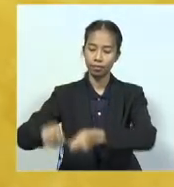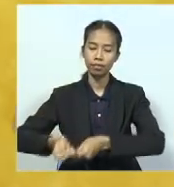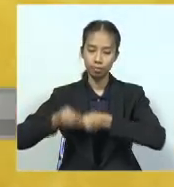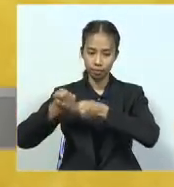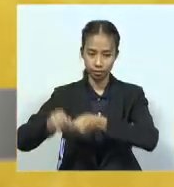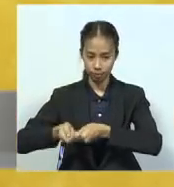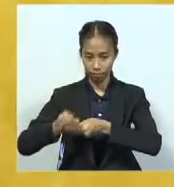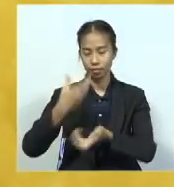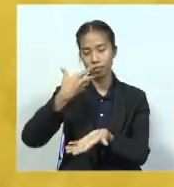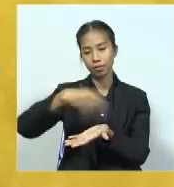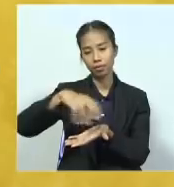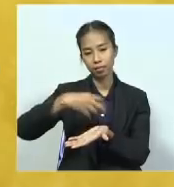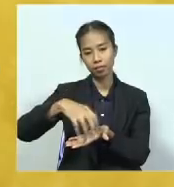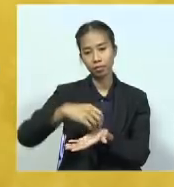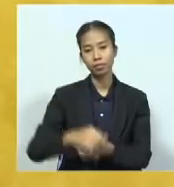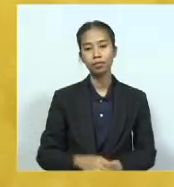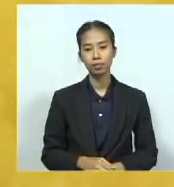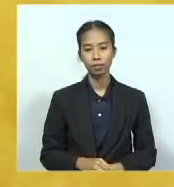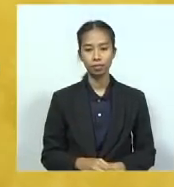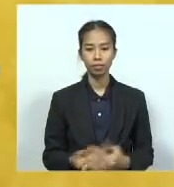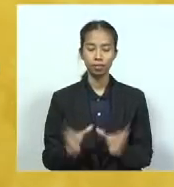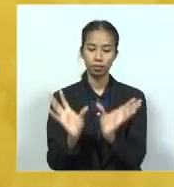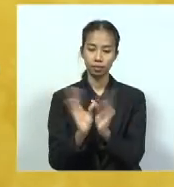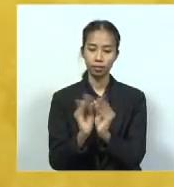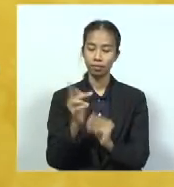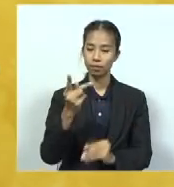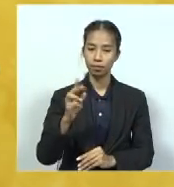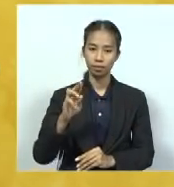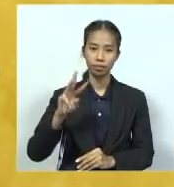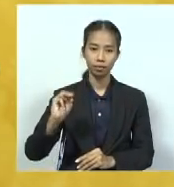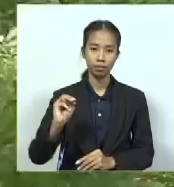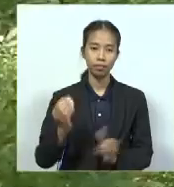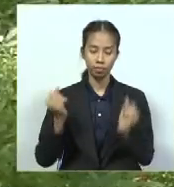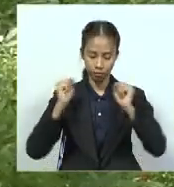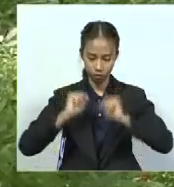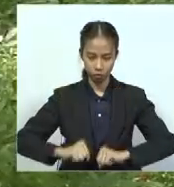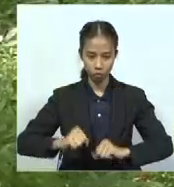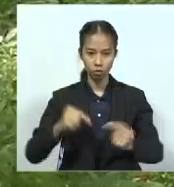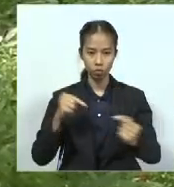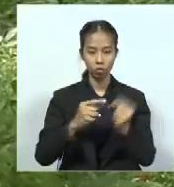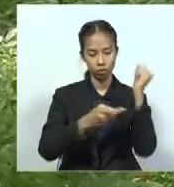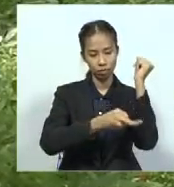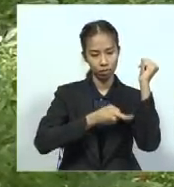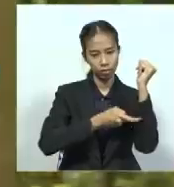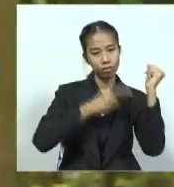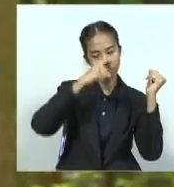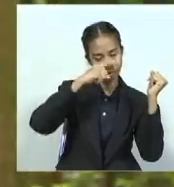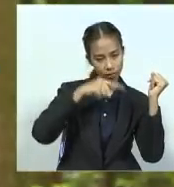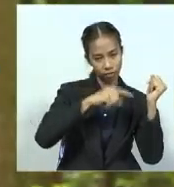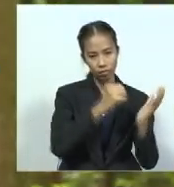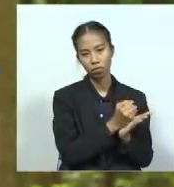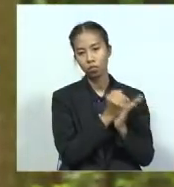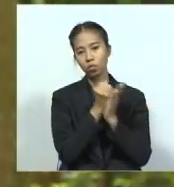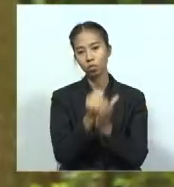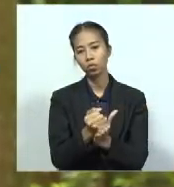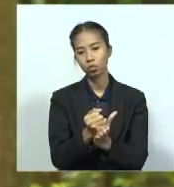หกรณ์เปิดเผยว่าที่ประชุมคณะรัฐมนตรีมีมติเห็นชอบตามที่การยางแห่งประเทศไทยเสนอมาตรการช่วยเ